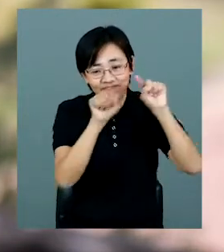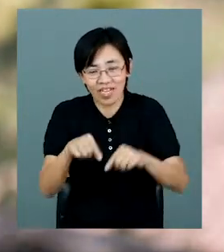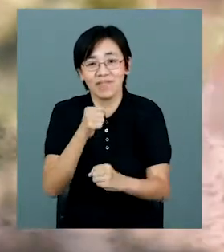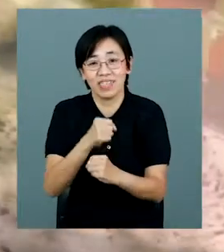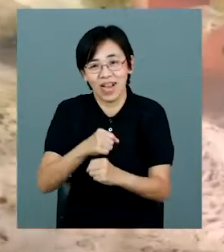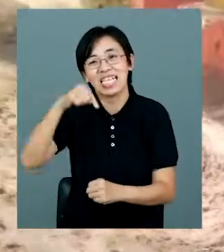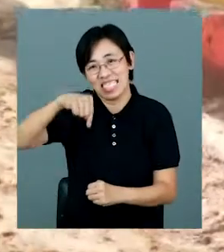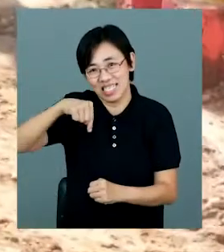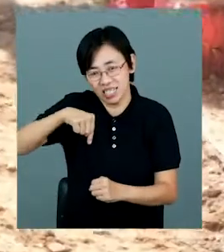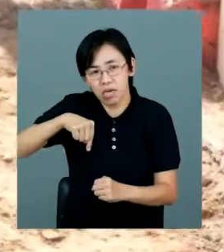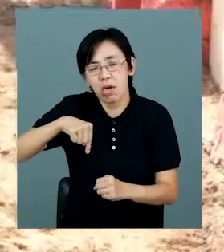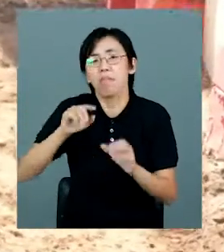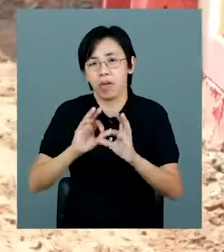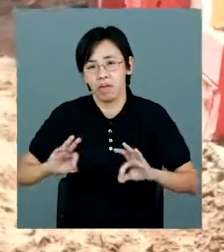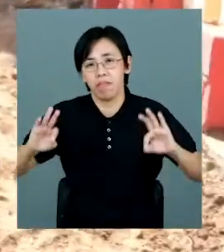การ